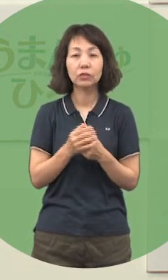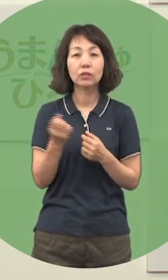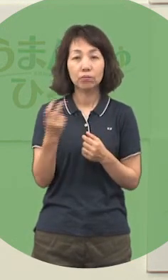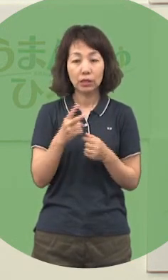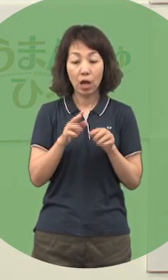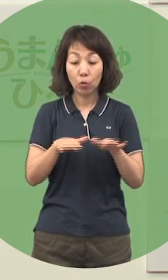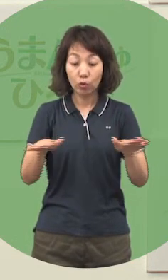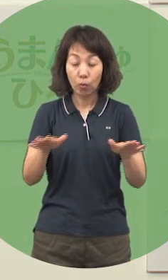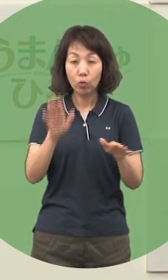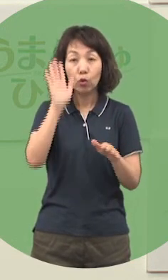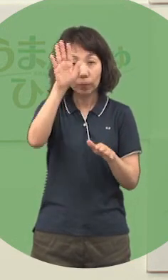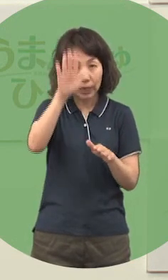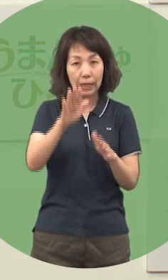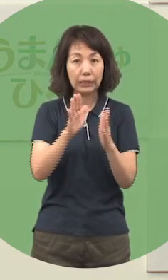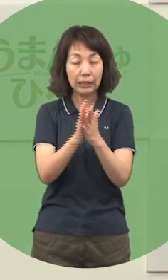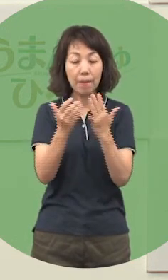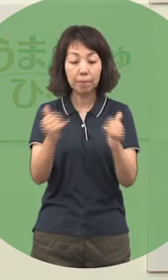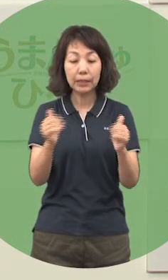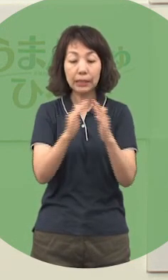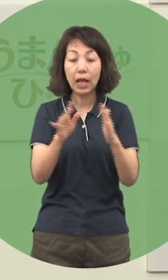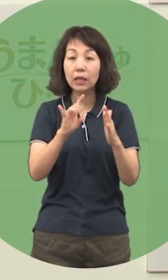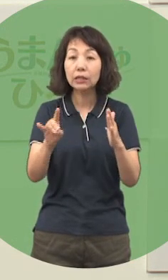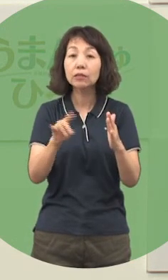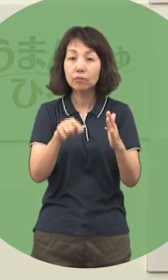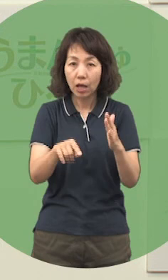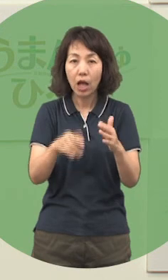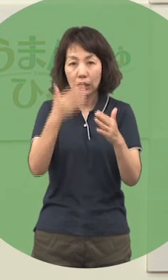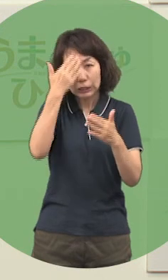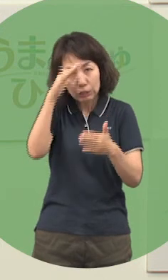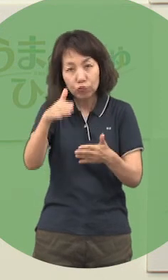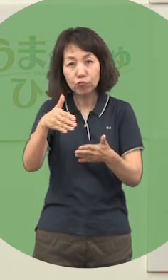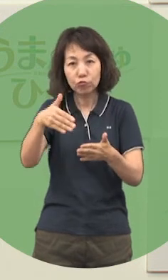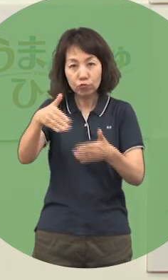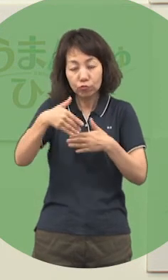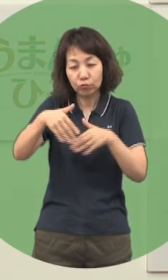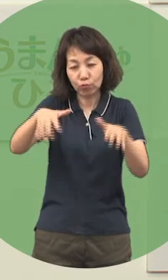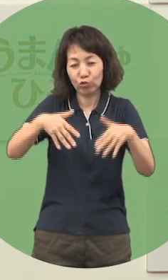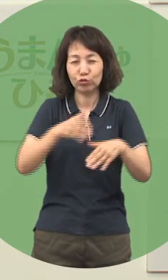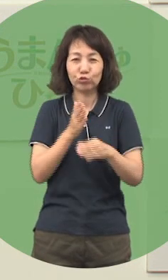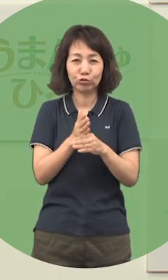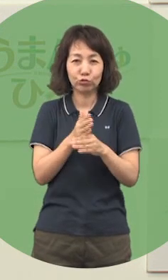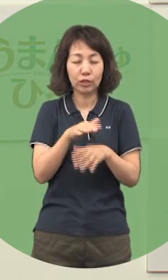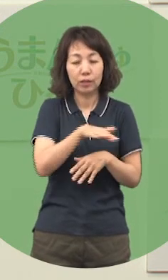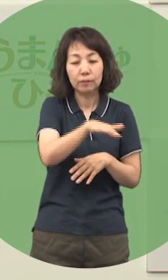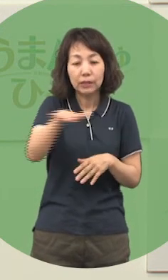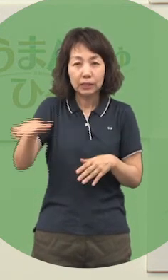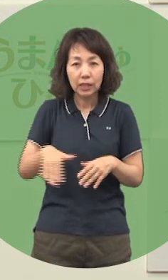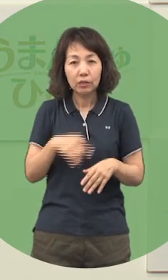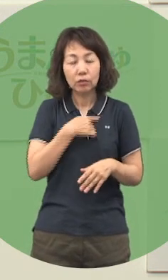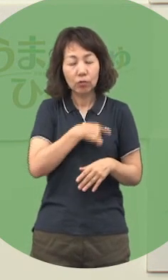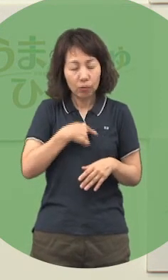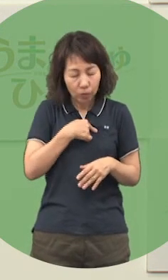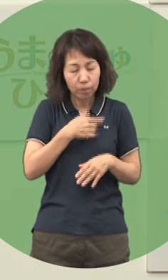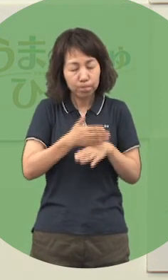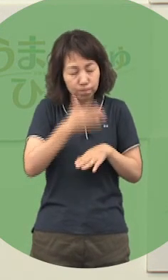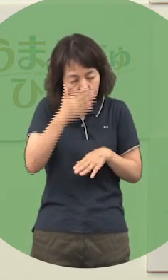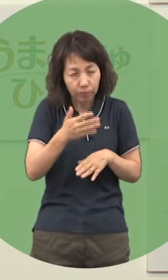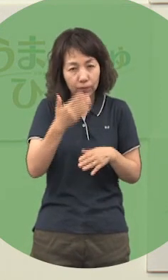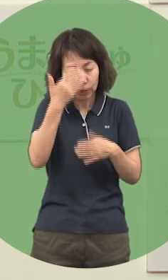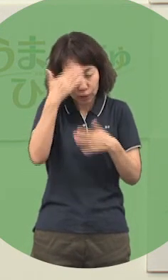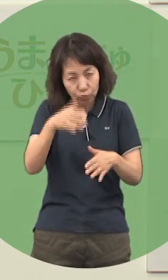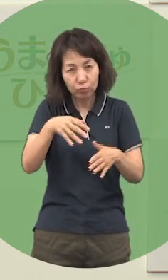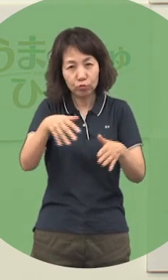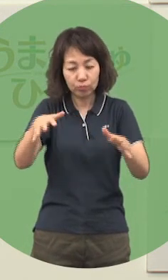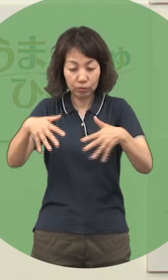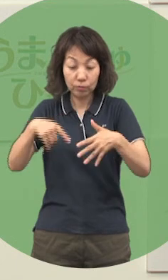の未来県民会議では寄付金を受け付けております。皆さんの善意によって集まった寄付金は、子どもたちの